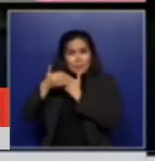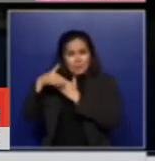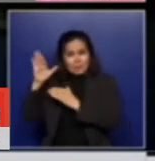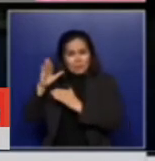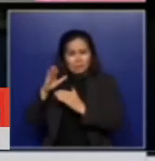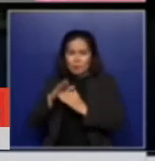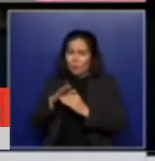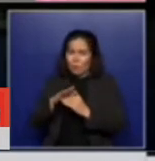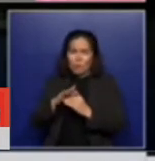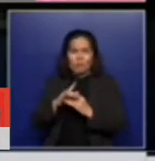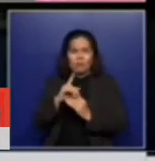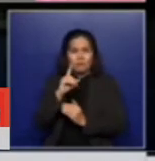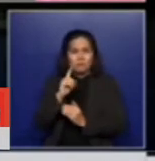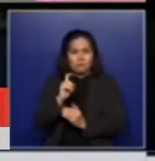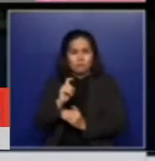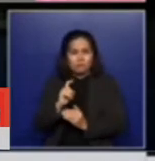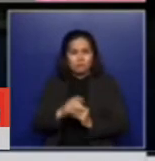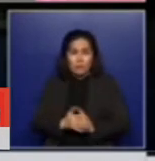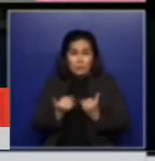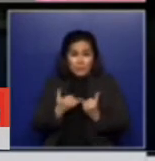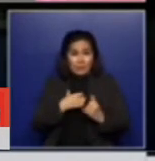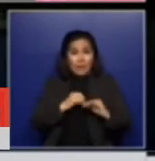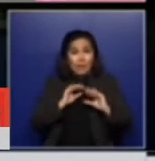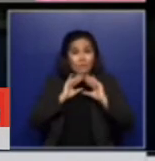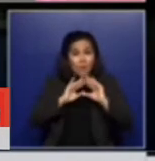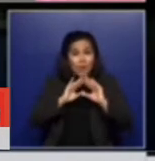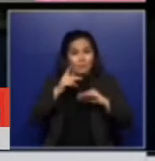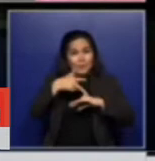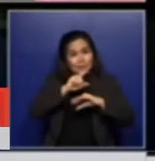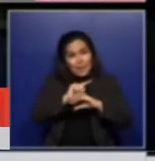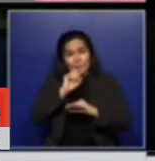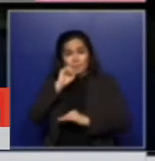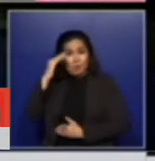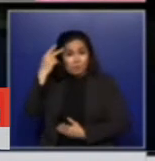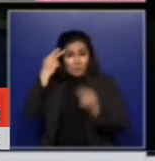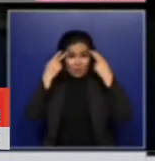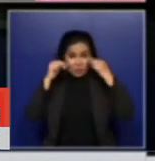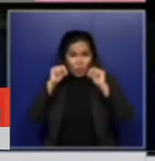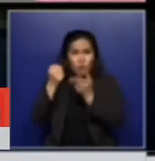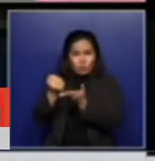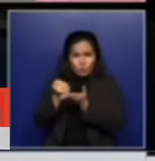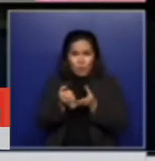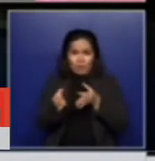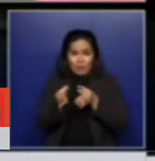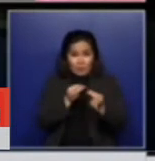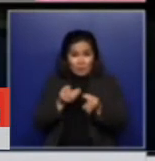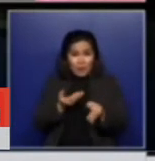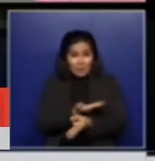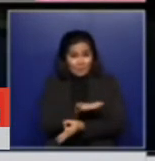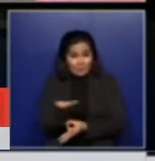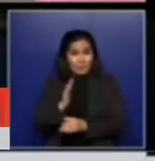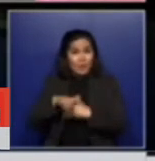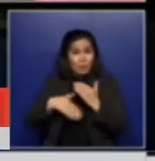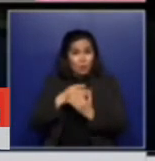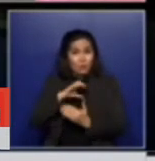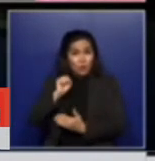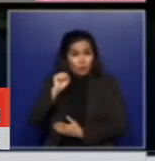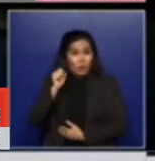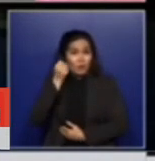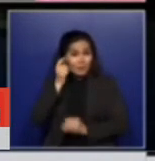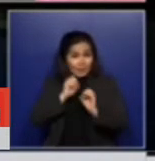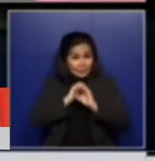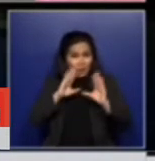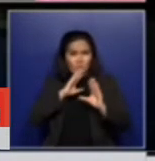เรียนผ่านท่านประธานไปยังท่านนายกเดี๋ยวท่านตอบให้พวกเราหายข้องใจหน่อยครับว่าถ้า 15%